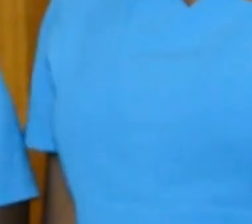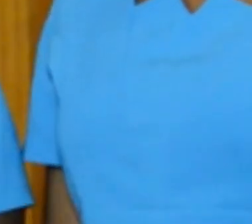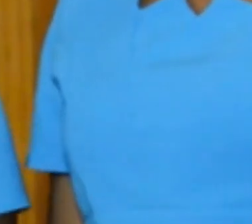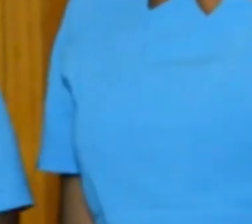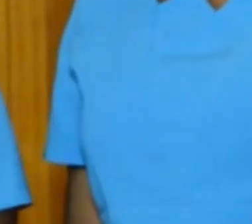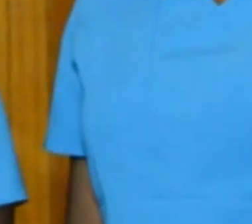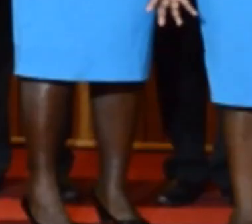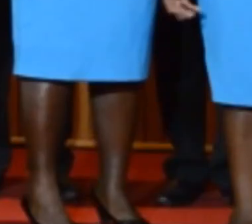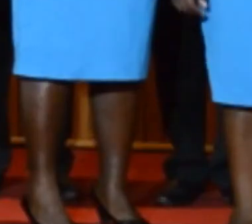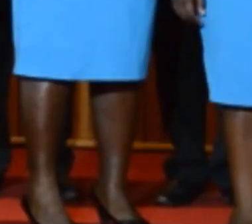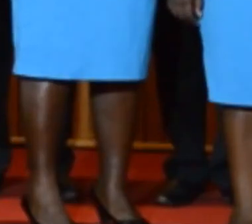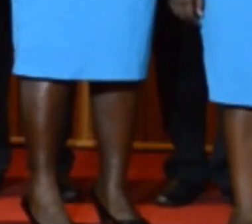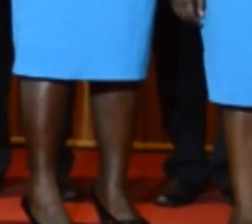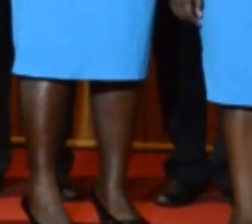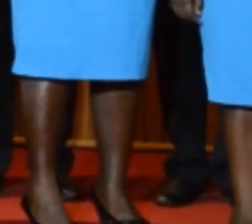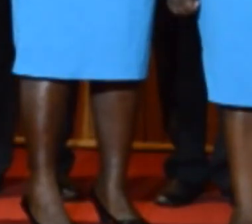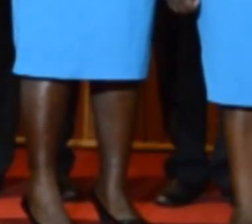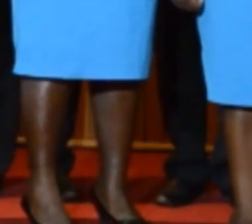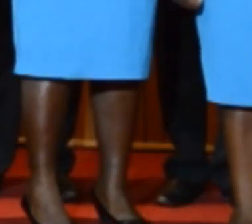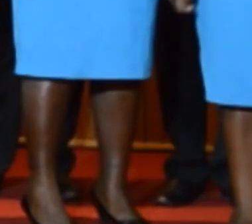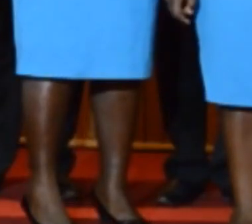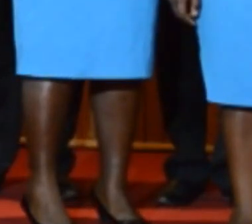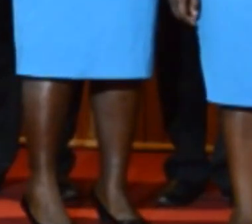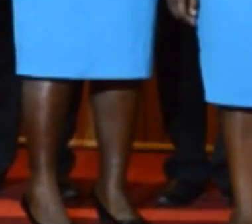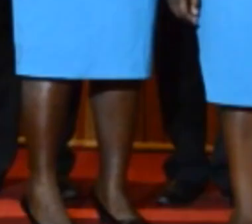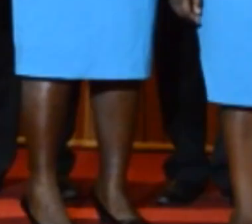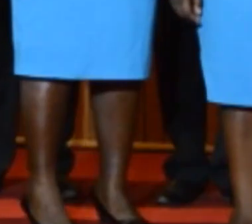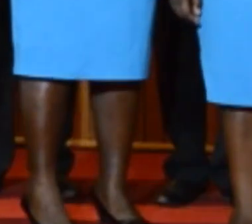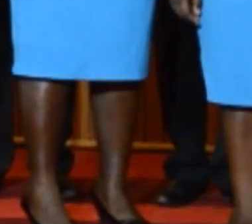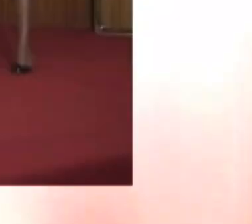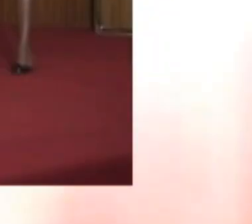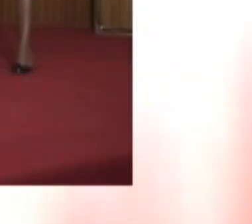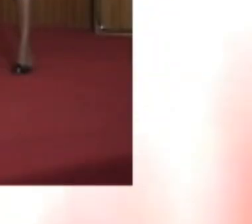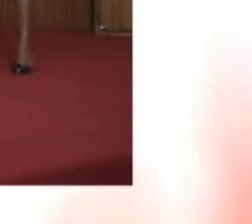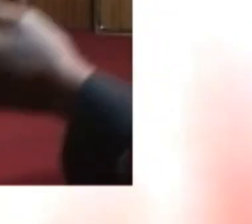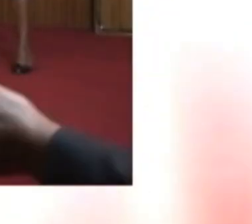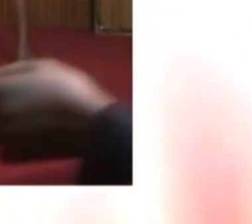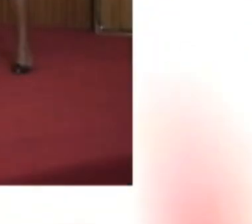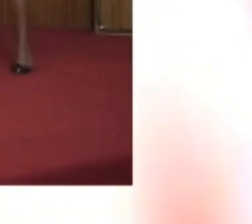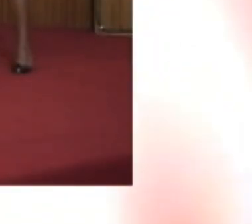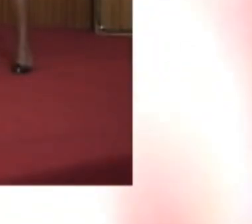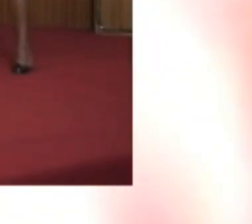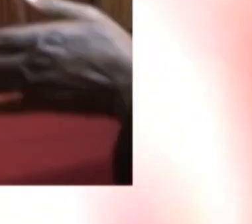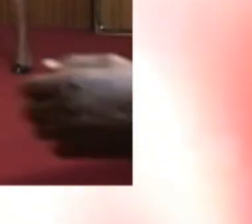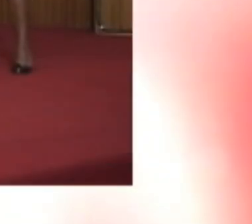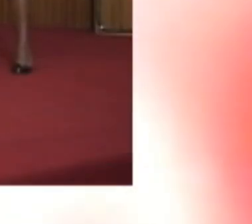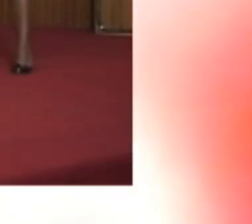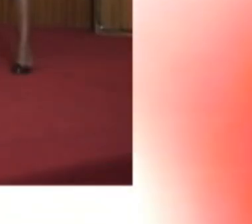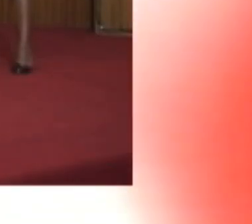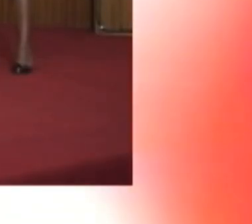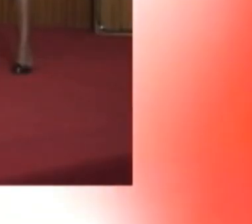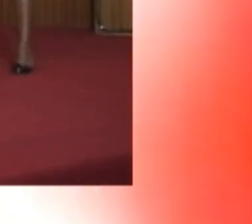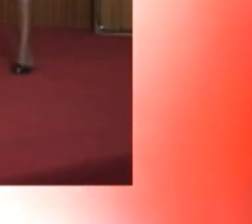zvinodzoka kumushata manudzai maoko enyu tenzi ndouya nditore ndite muranda